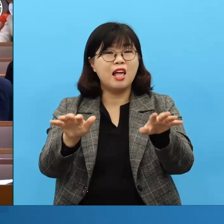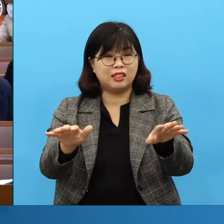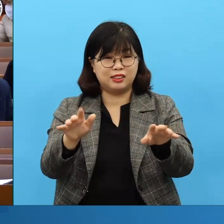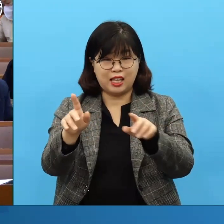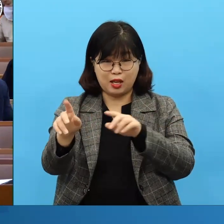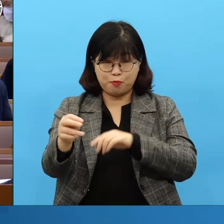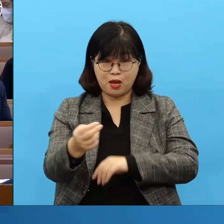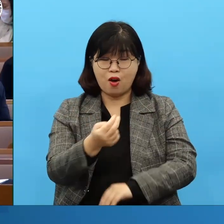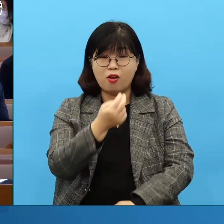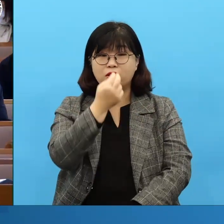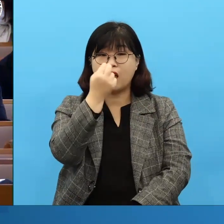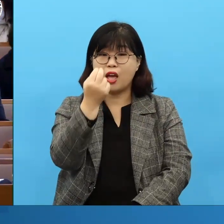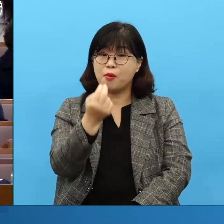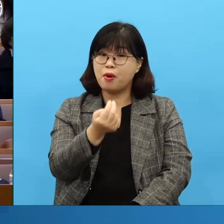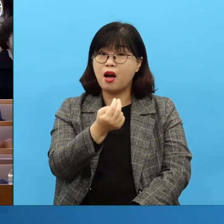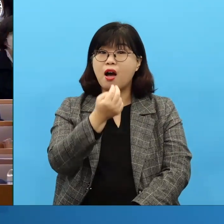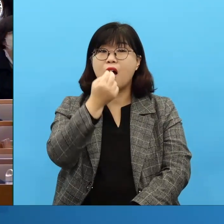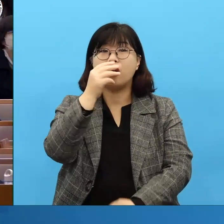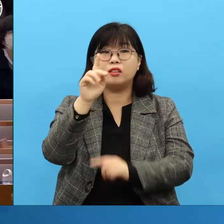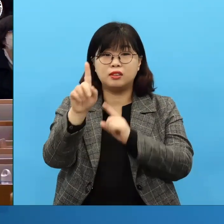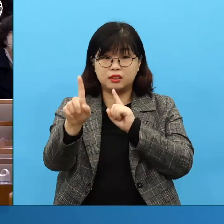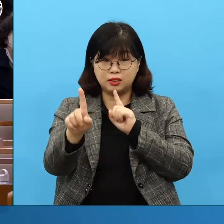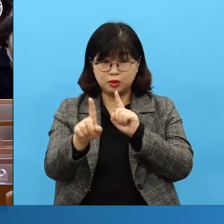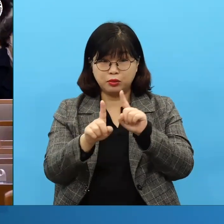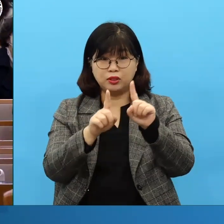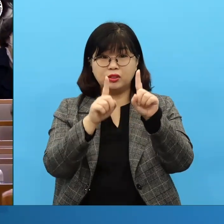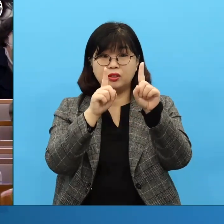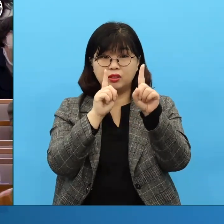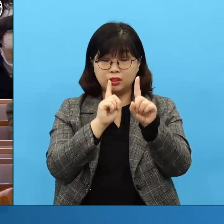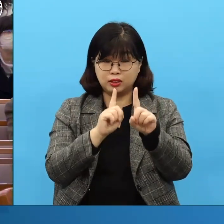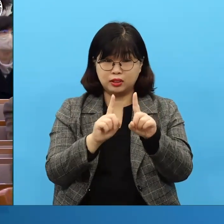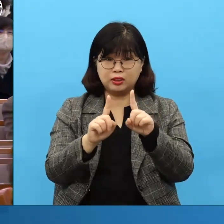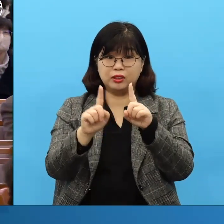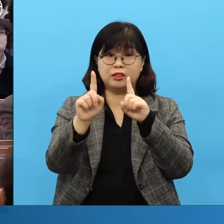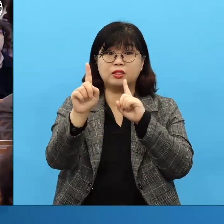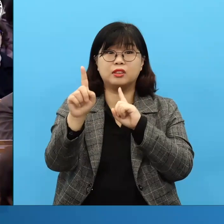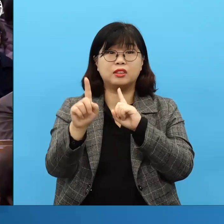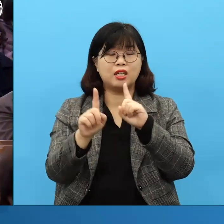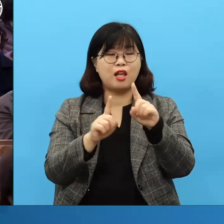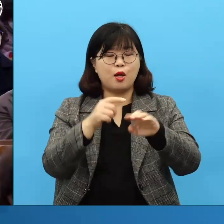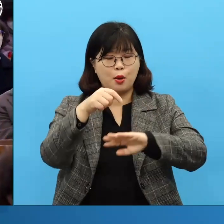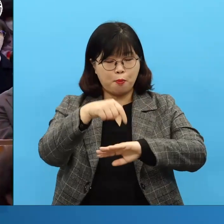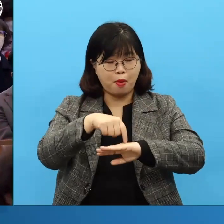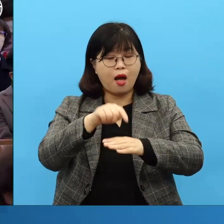퍼지는 생명의 말씀을